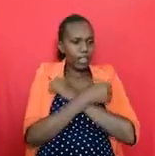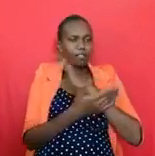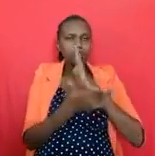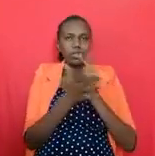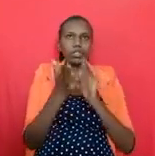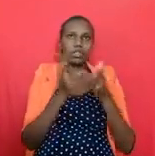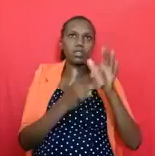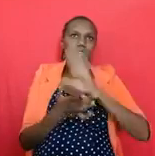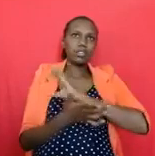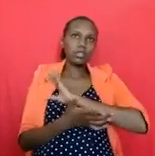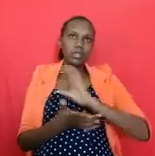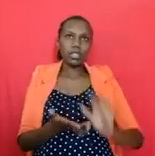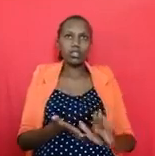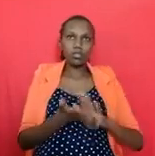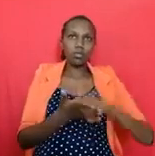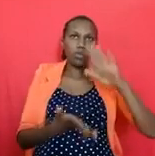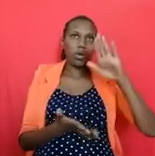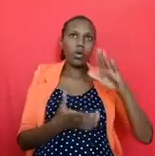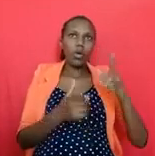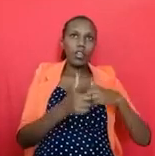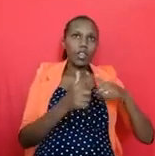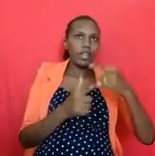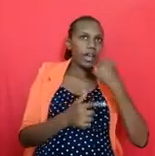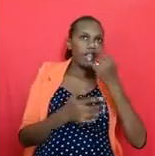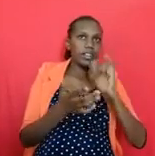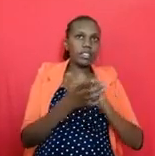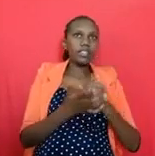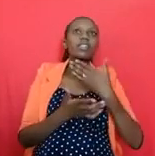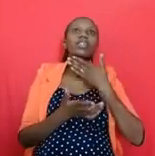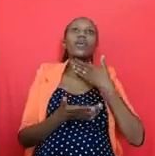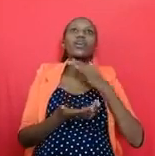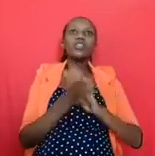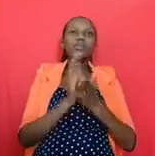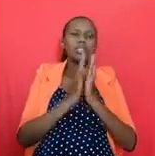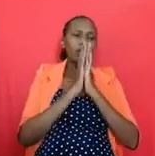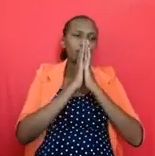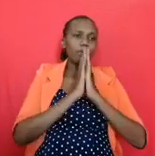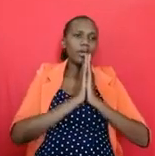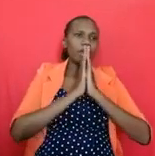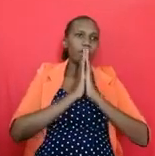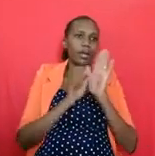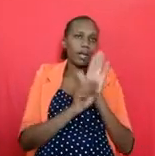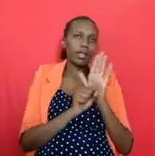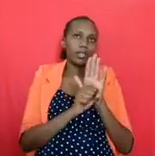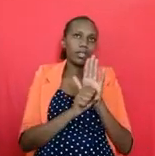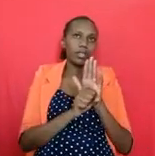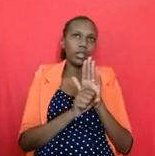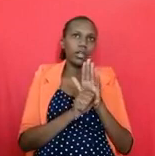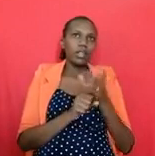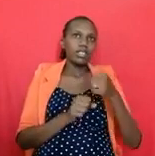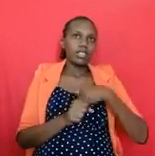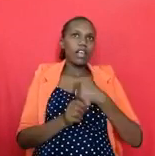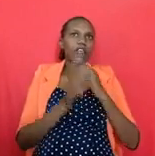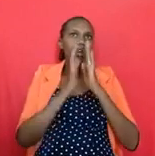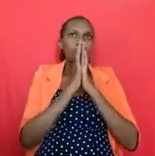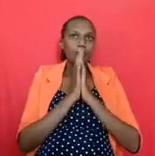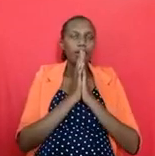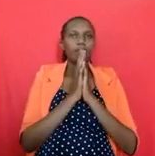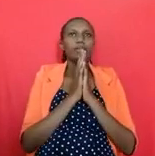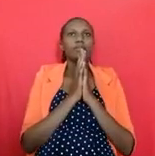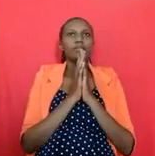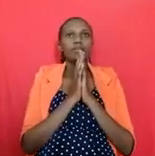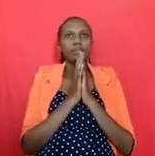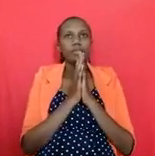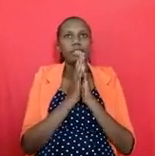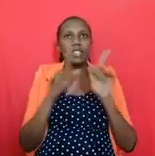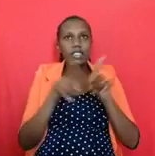makiria aria angi makiuga ni ngwenda gutuika muhoi nie ndihoyaga